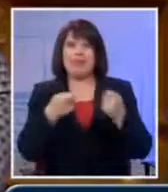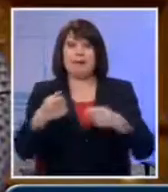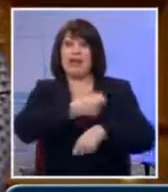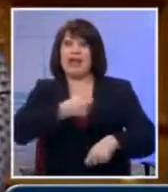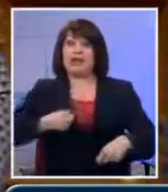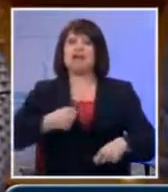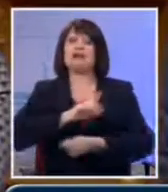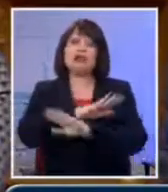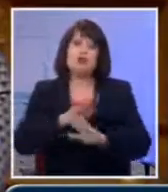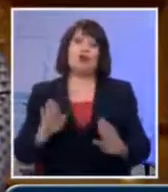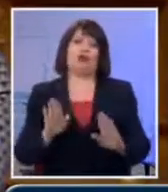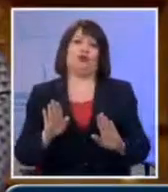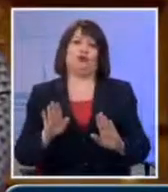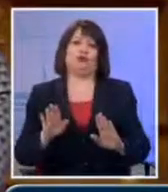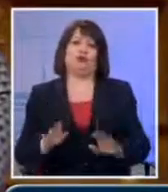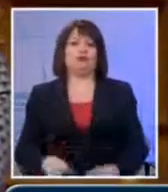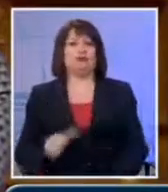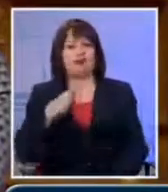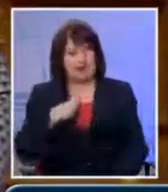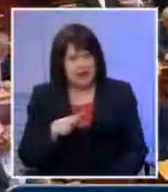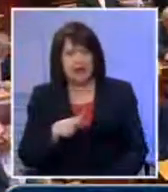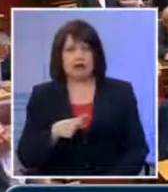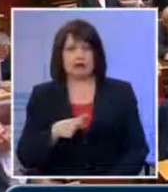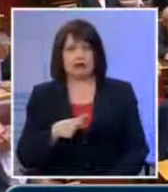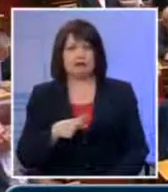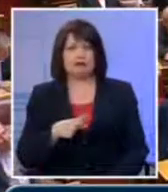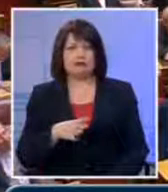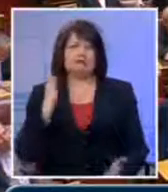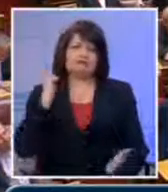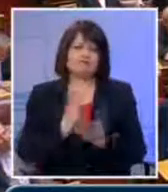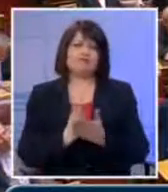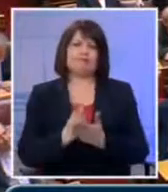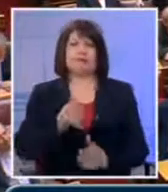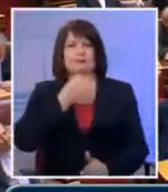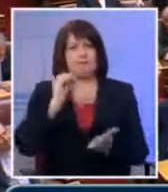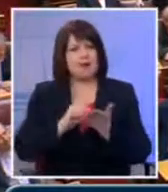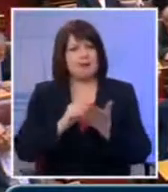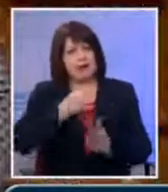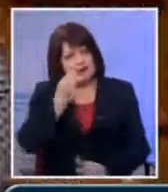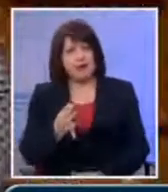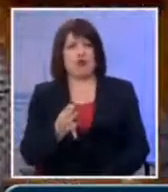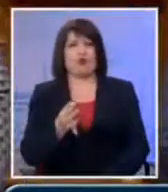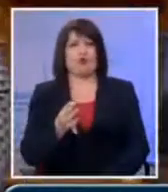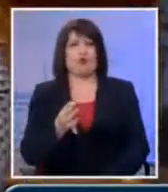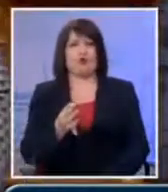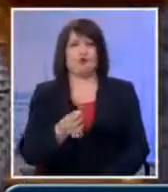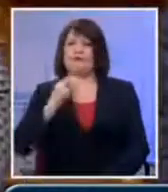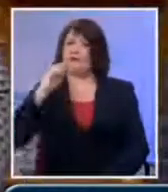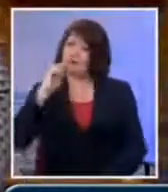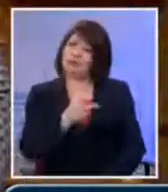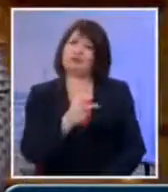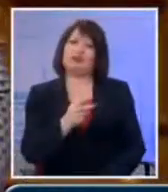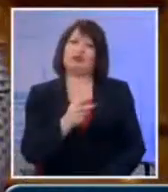λιτότητας. Θέλω λοιπόν με κατηγορηματικό τρόπο να επαναλάβω, απαντώντας και